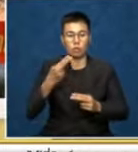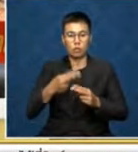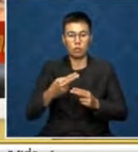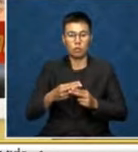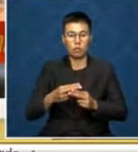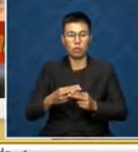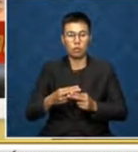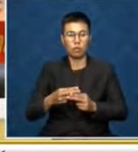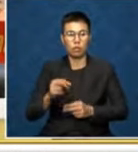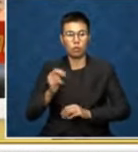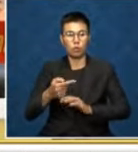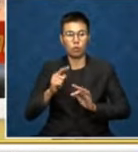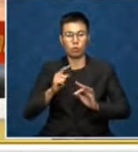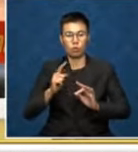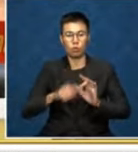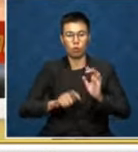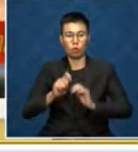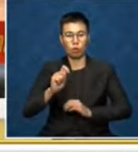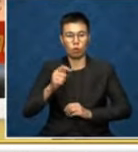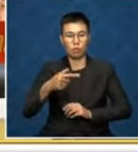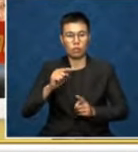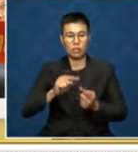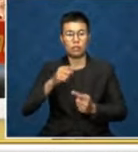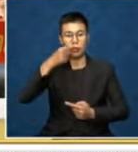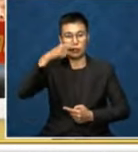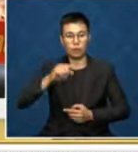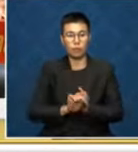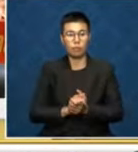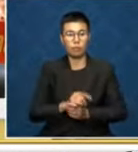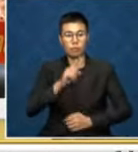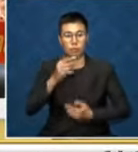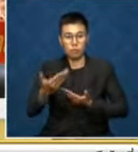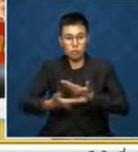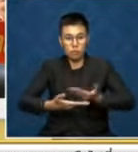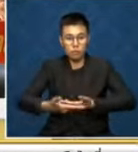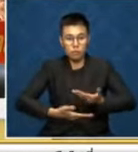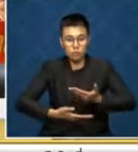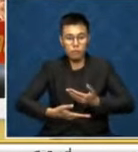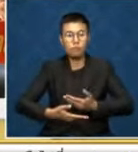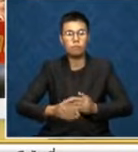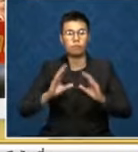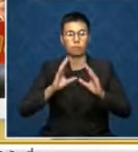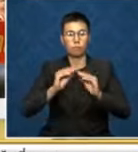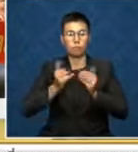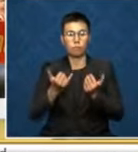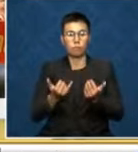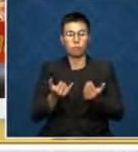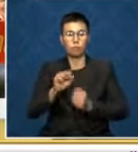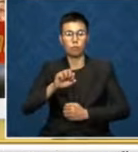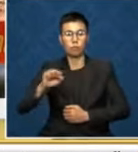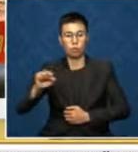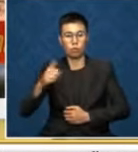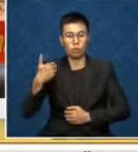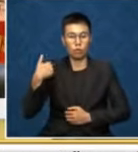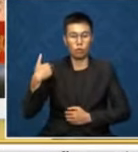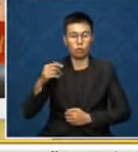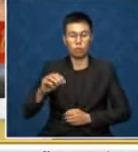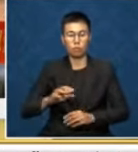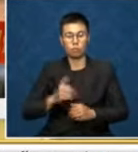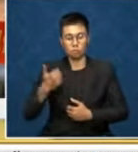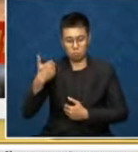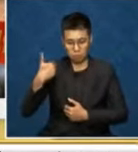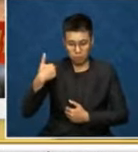พรรคท้องที่ไทยนะครับขอหารือท่านประธานตามข้อบังคับประชุมสภาดังนี้ครับกระผมได้รับการร้องเรียนนะครับมาจาก